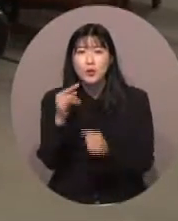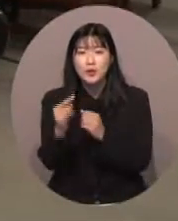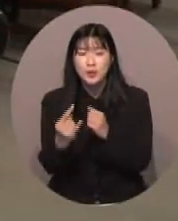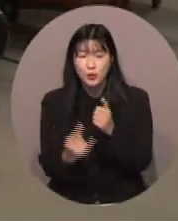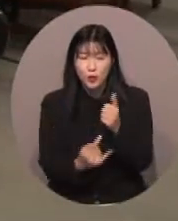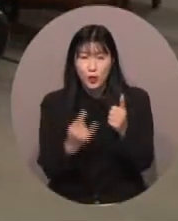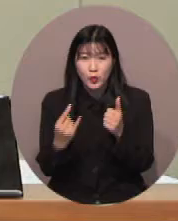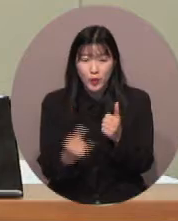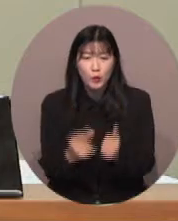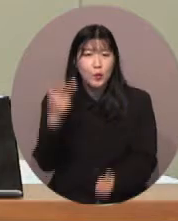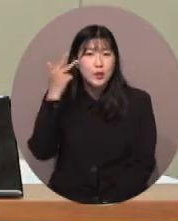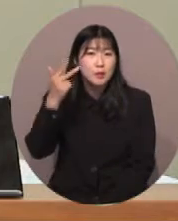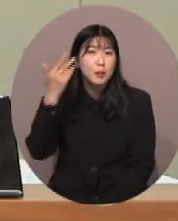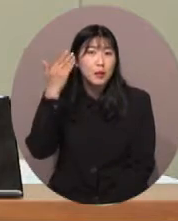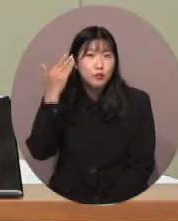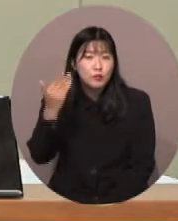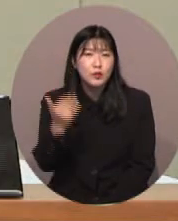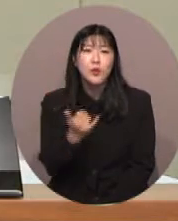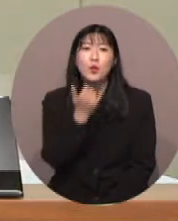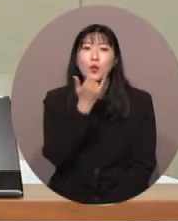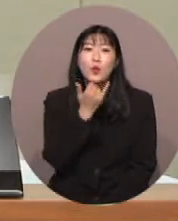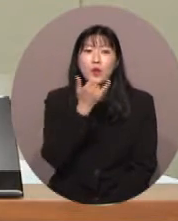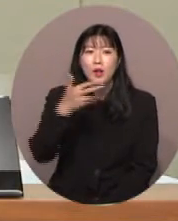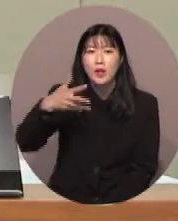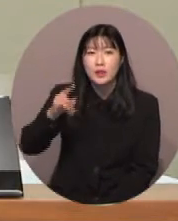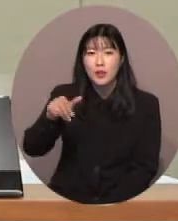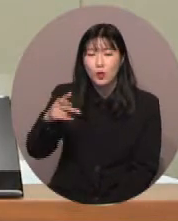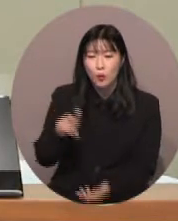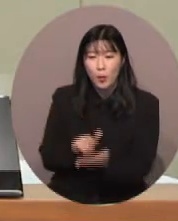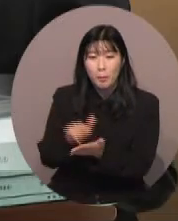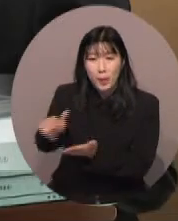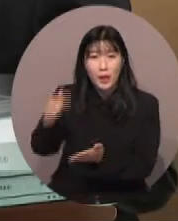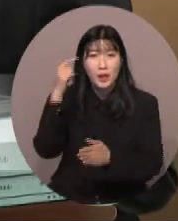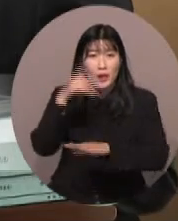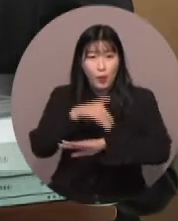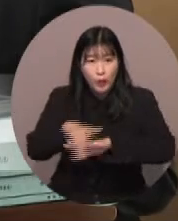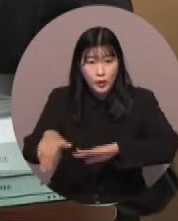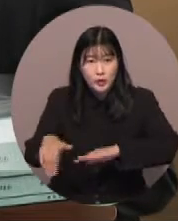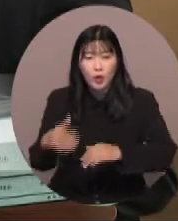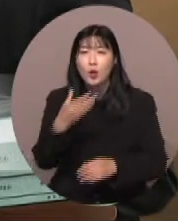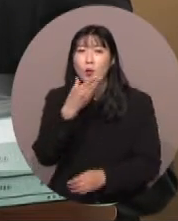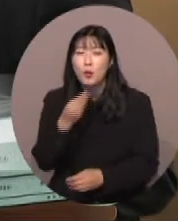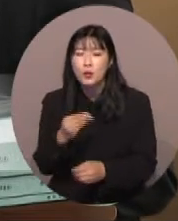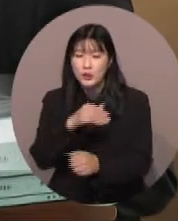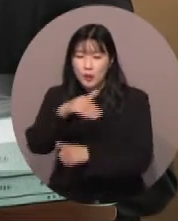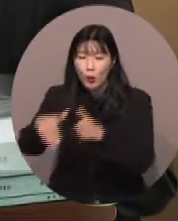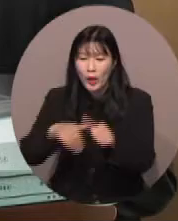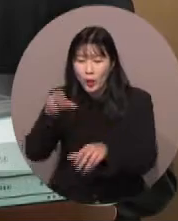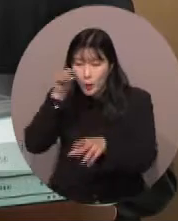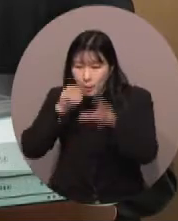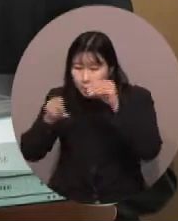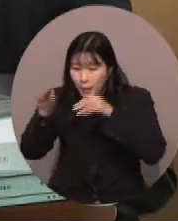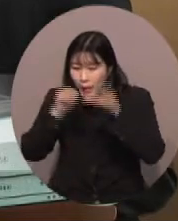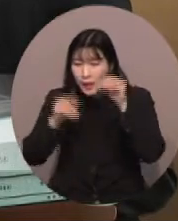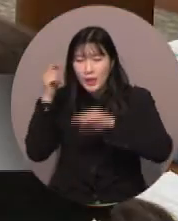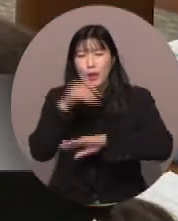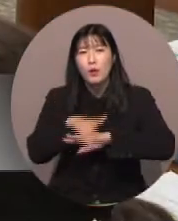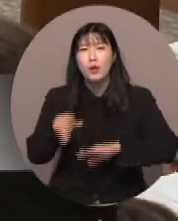위원들도 7박 9일 일정으로 독일과 체코 등을 방문해 복지, 환경 분야 우수 사례를 둘러볼